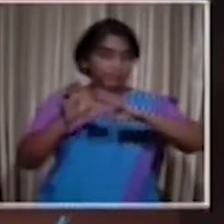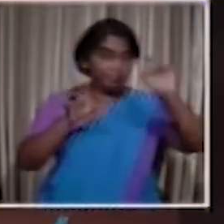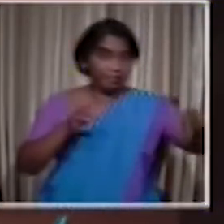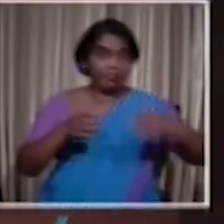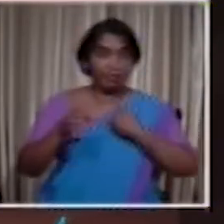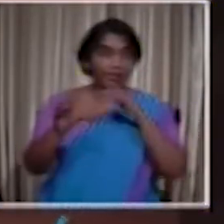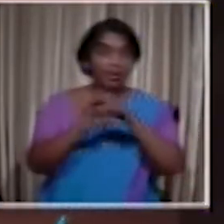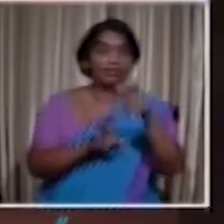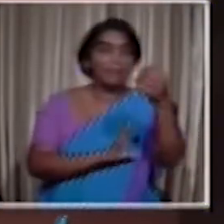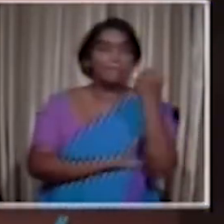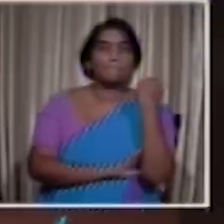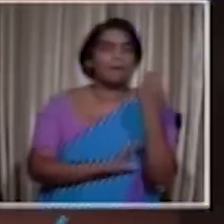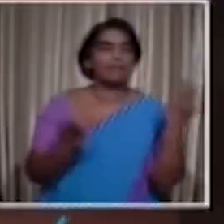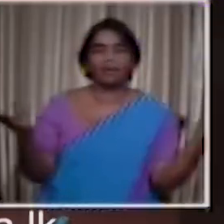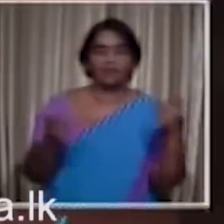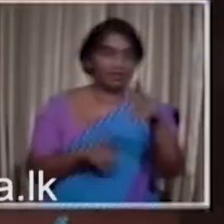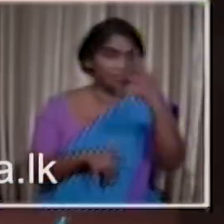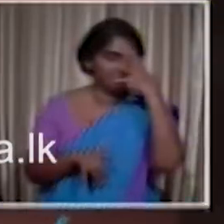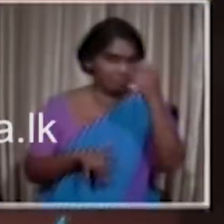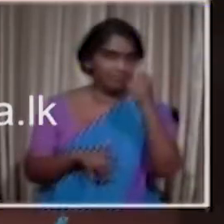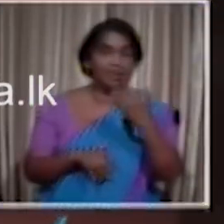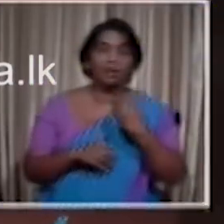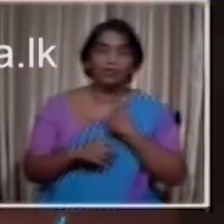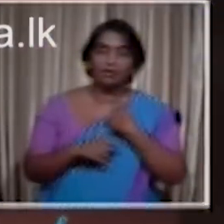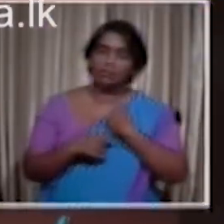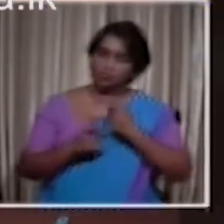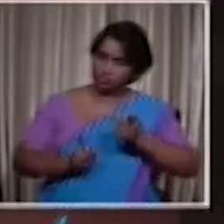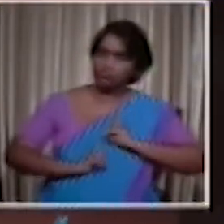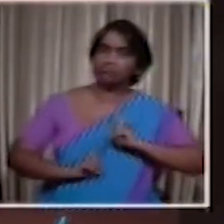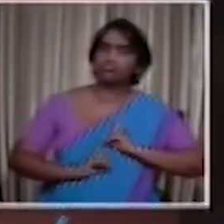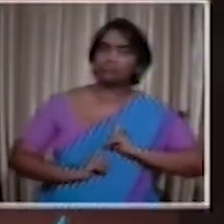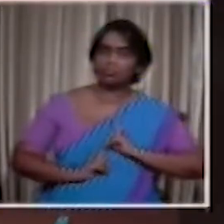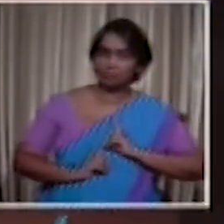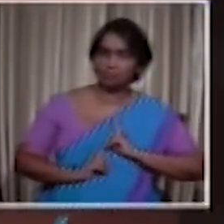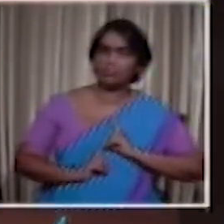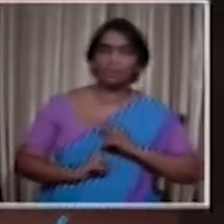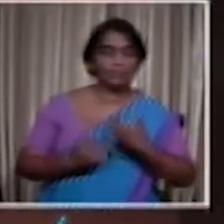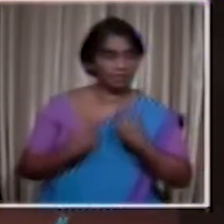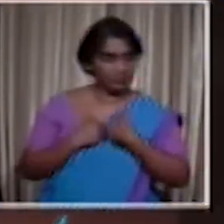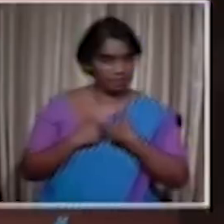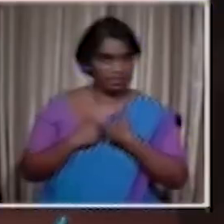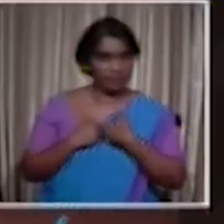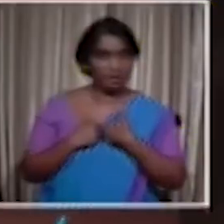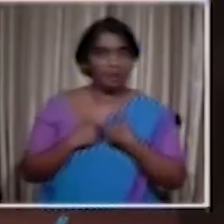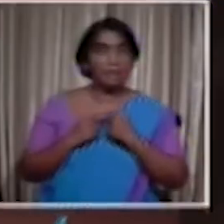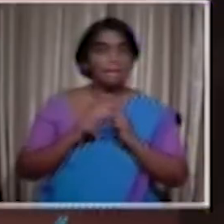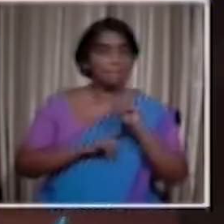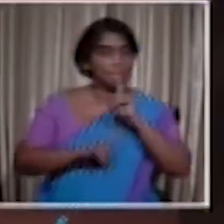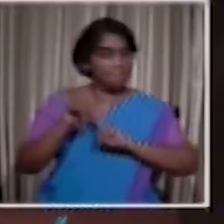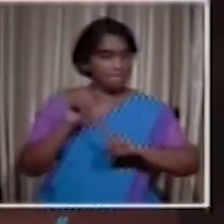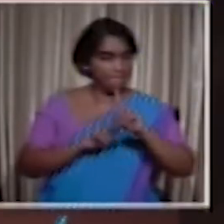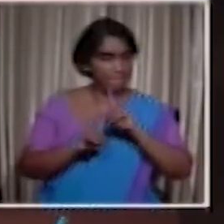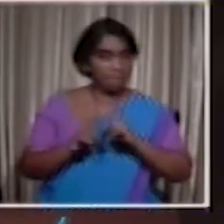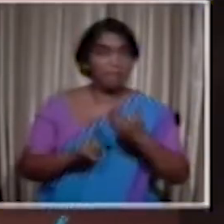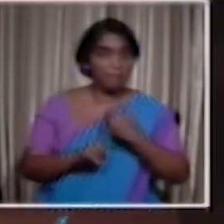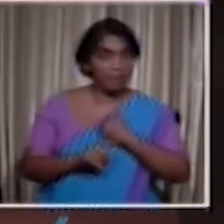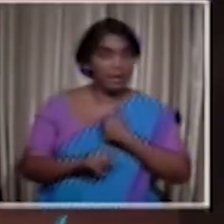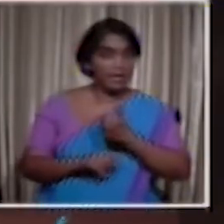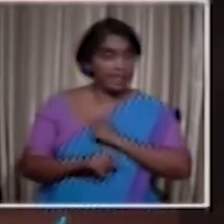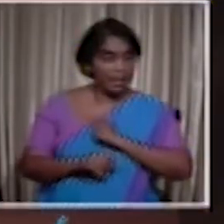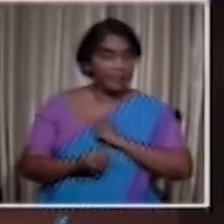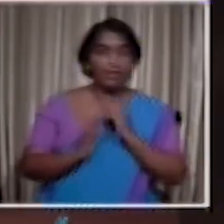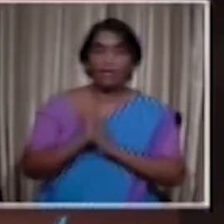ඔබතුමාට ඒක බලයක්වත් නැහැ මතක තබා ගන්න. හැබැයි මම අදත් ඉන්නවා ස්ථාවරේ. මට මේ පාර්ලිමේන්තුවේ මම කැමති ඇමති